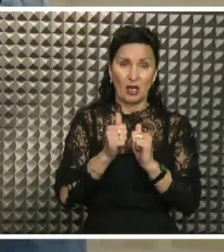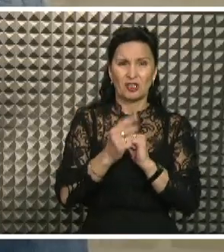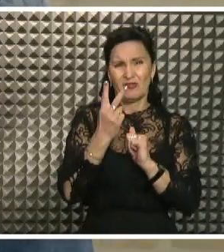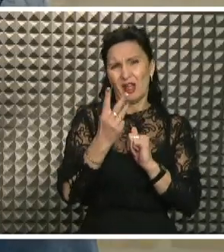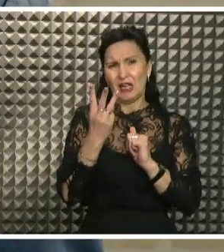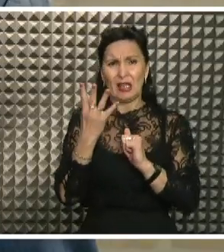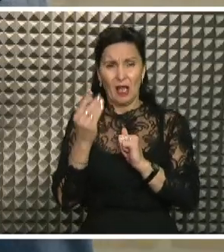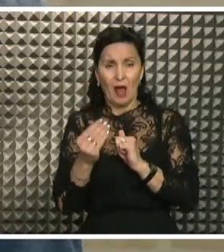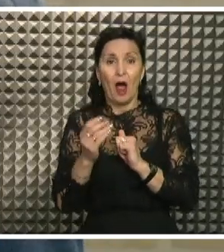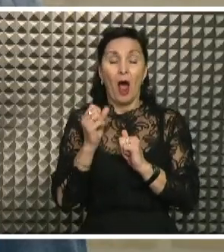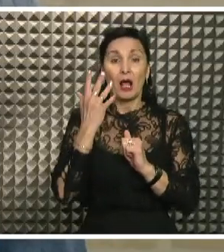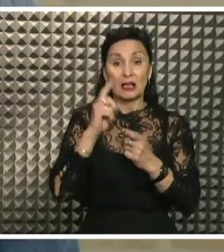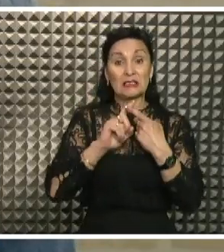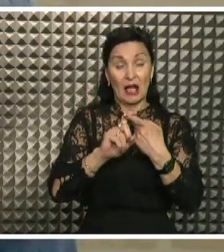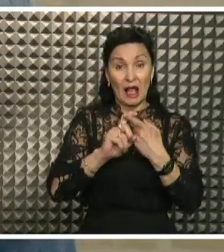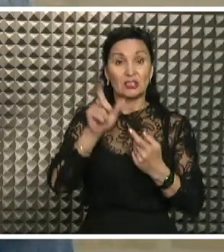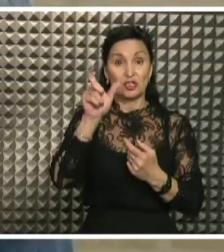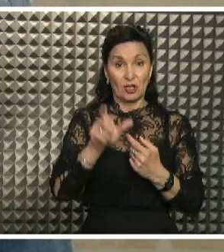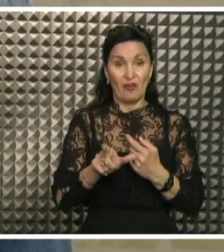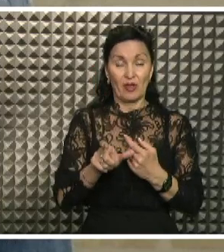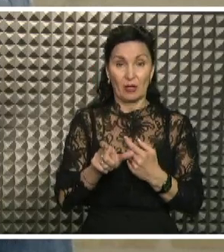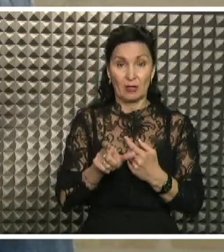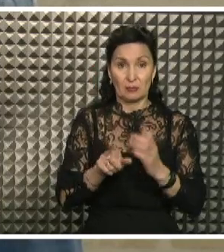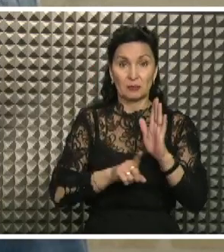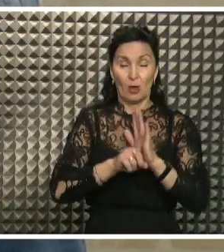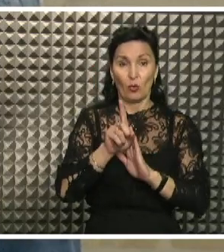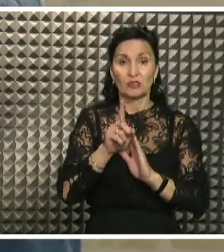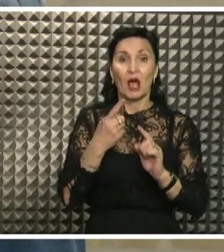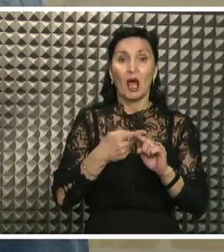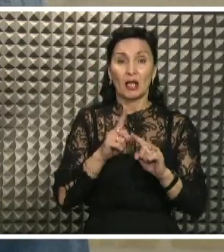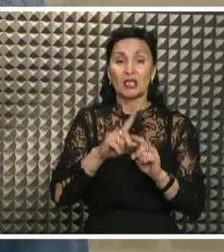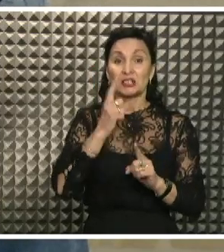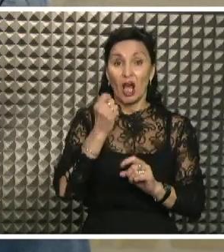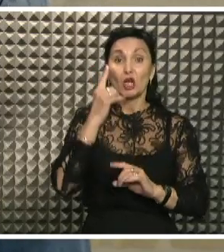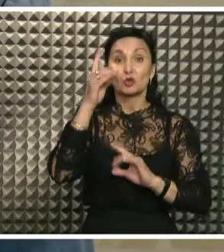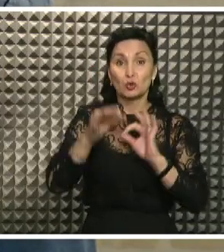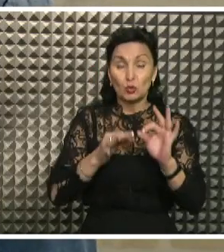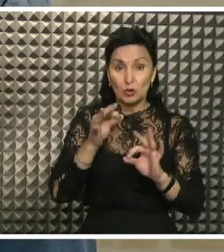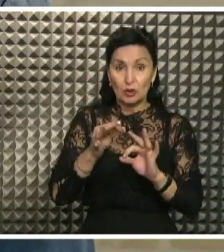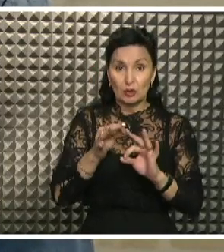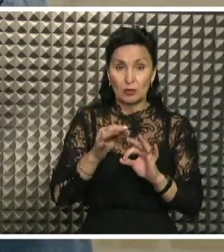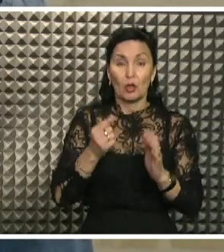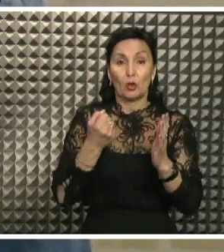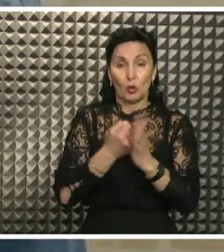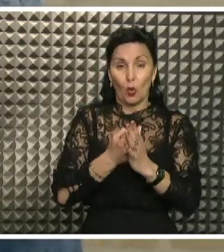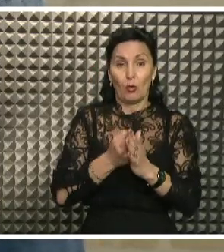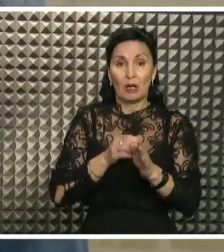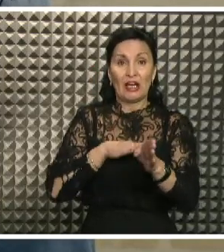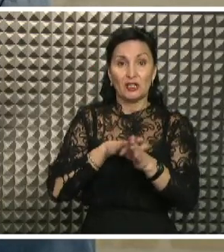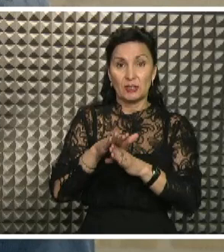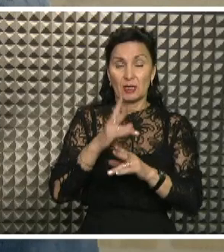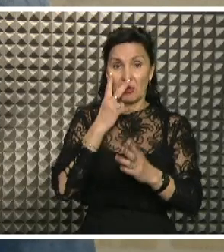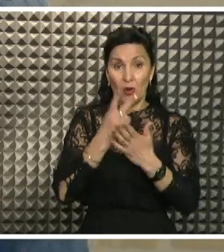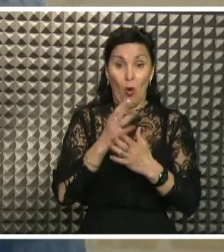дня. А вот когда заразным человек становится, это за сутки до клинических проявлений первых. То есть он, в